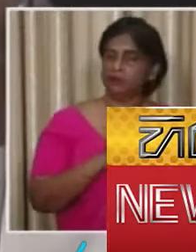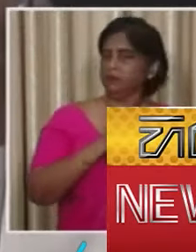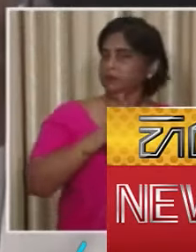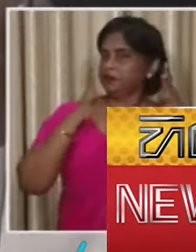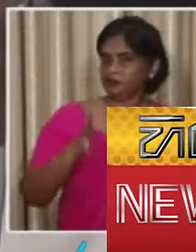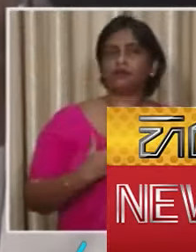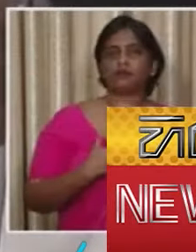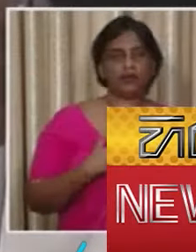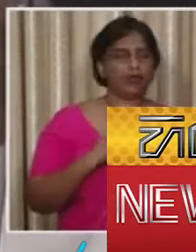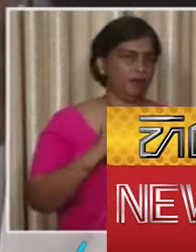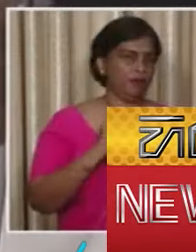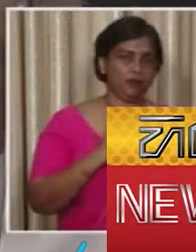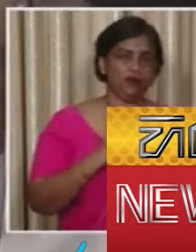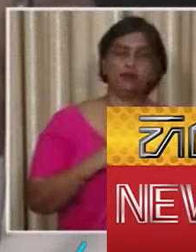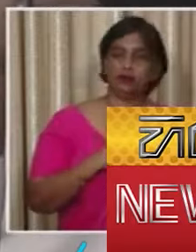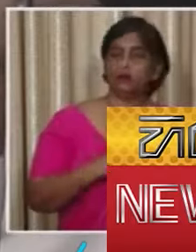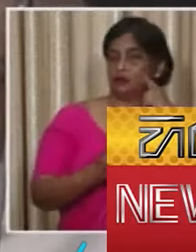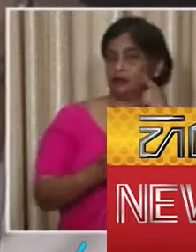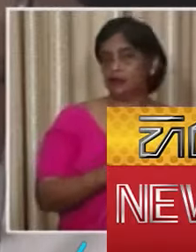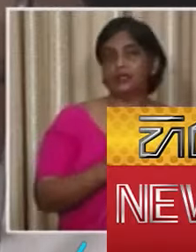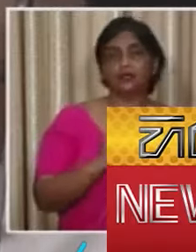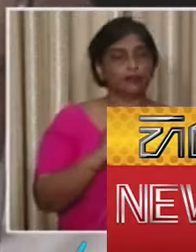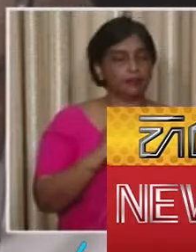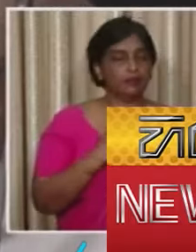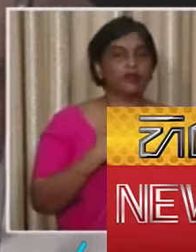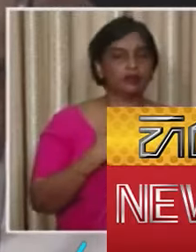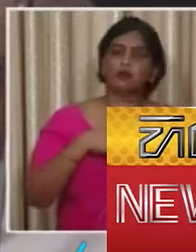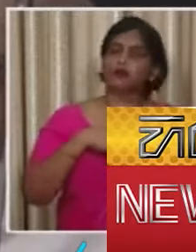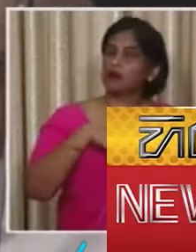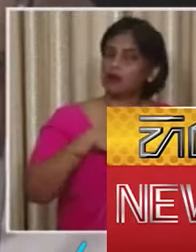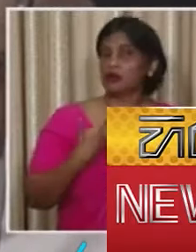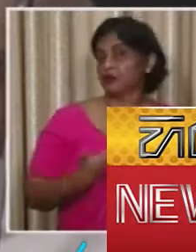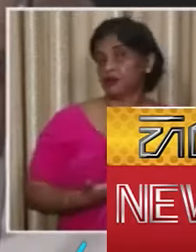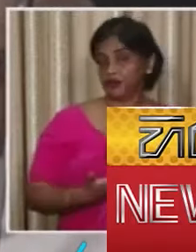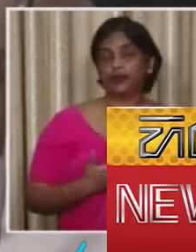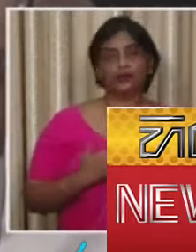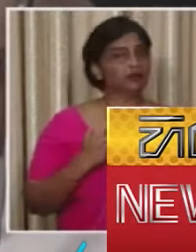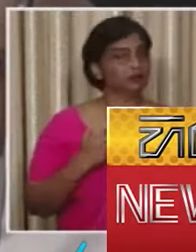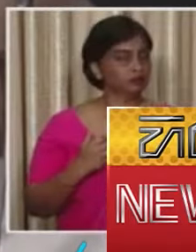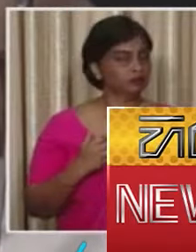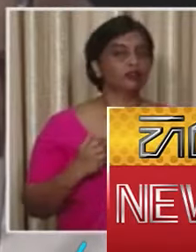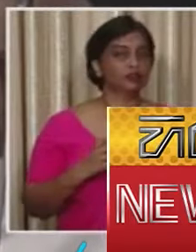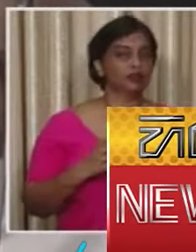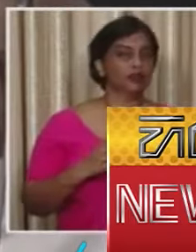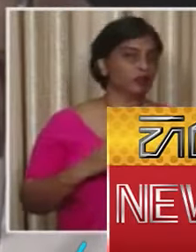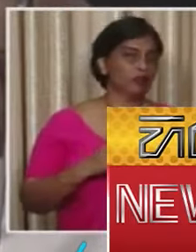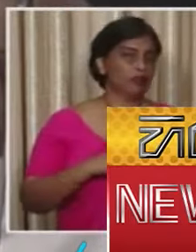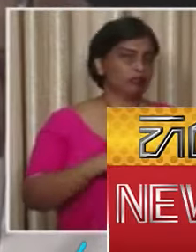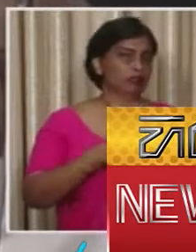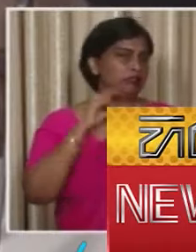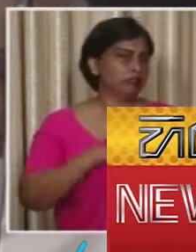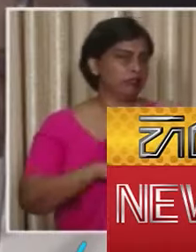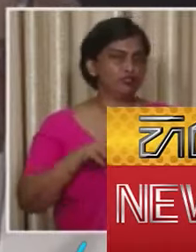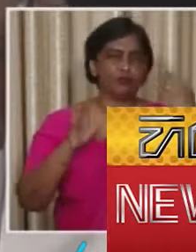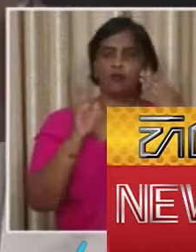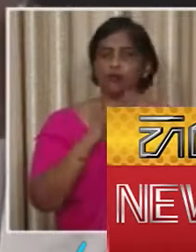දැවැන්ත අභියෝගය. මේ සංකීර්ණ අභියෝගයට අප මුහුණ දුන්නේ වර්තමානයේ පවත්වන භූ දේශපාලනික